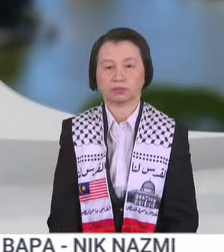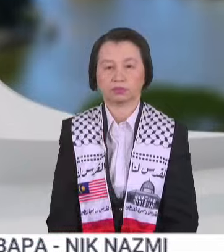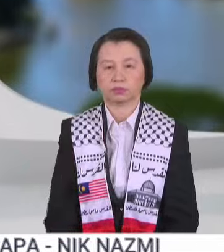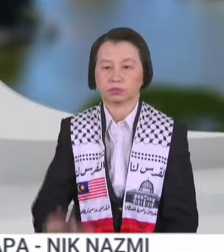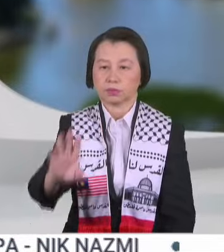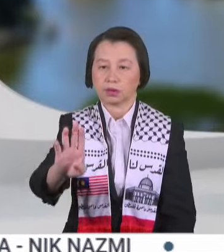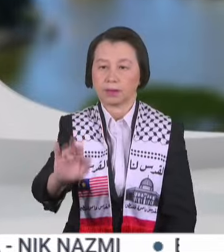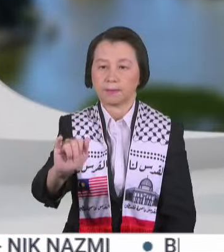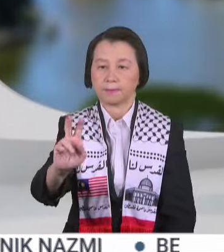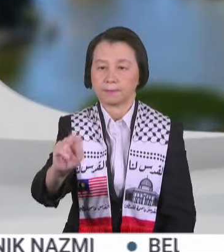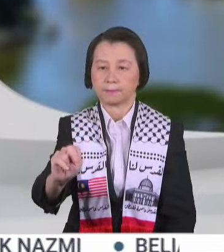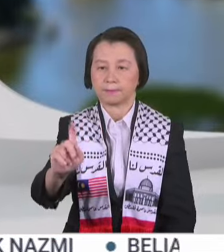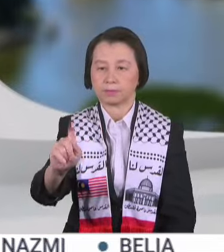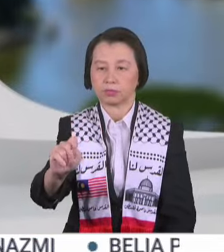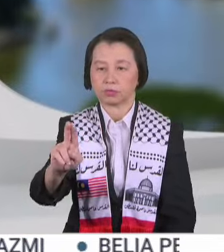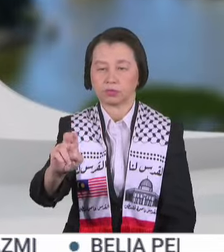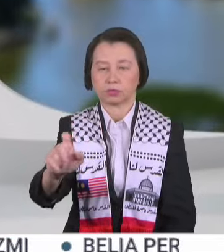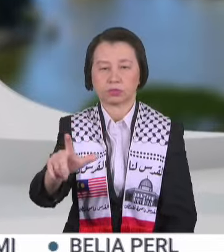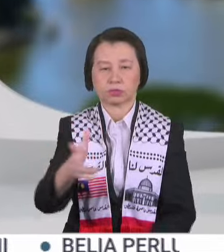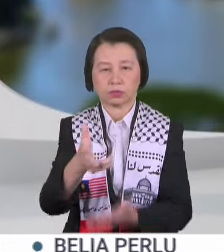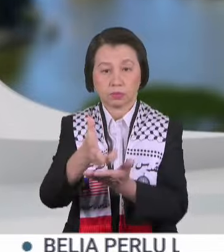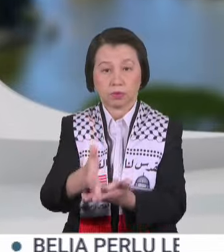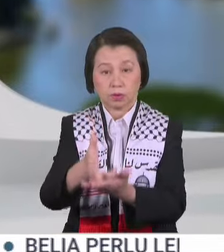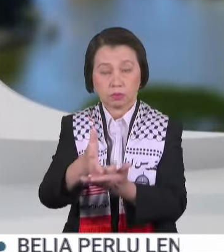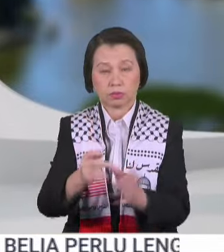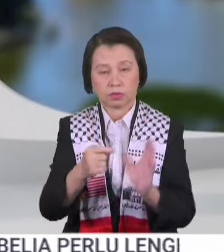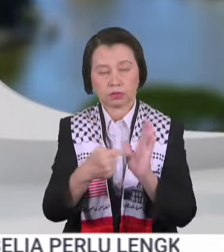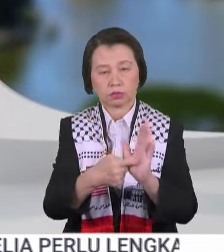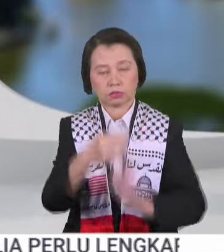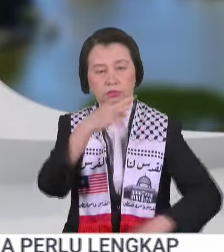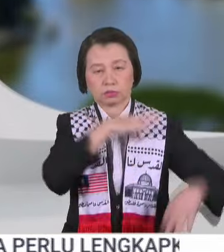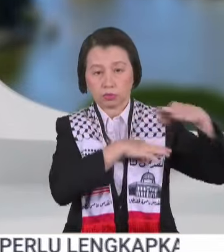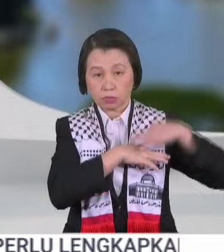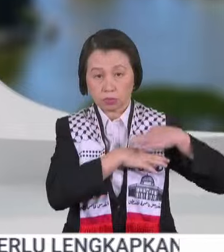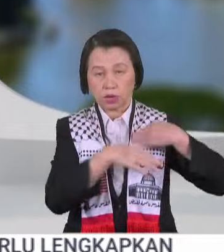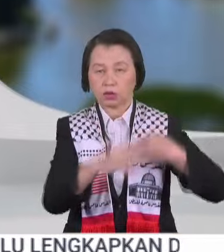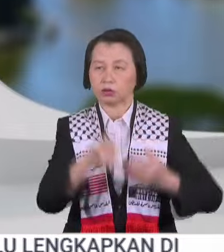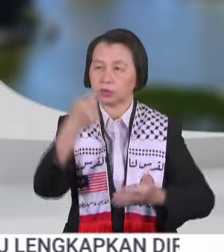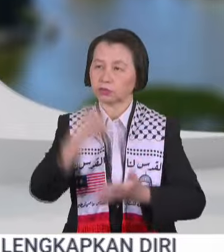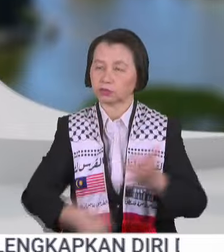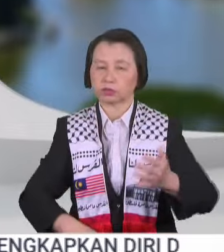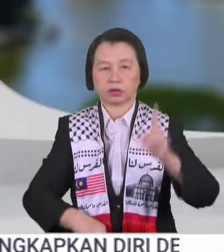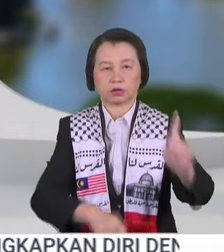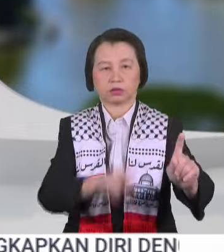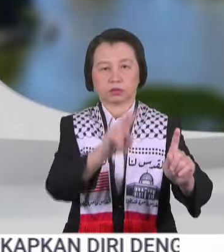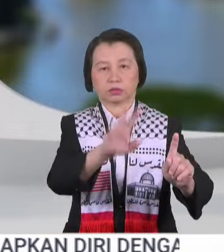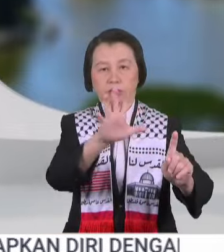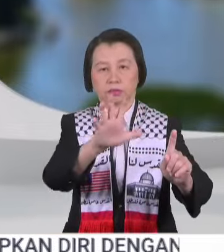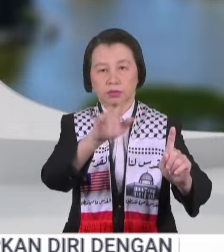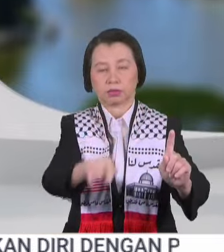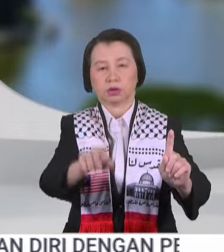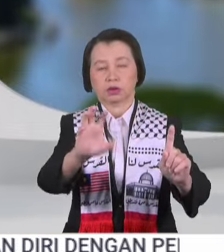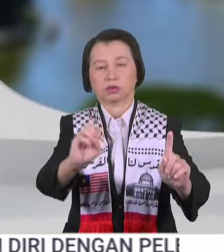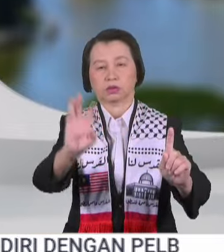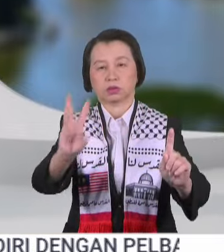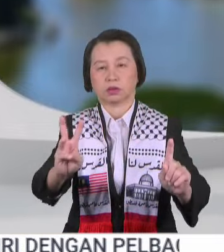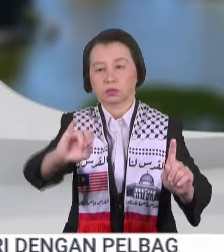Bintulu Port Holdings Berhad BPHB tahun lepas mencatatkan keuntungan selepas cukai sebanyak 125.06